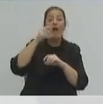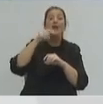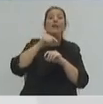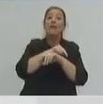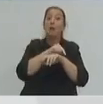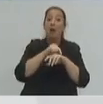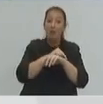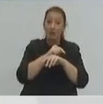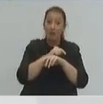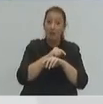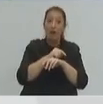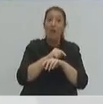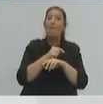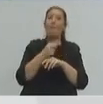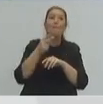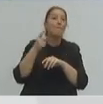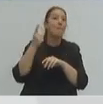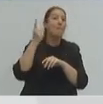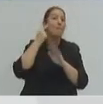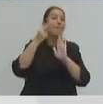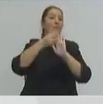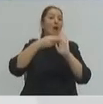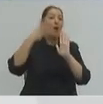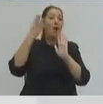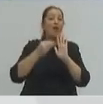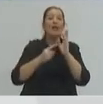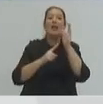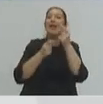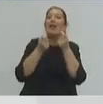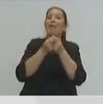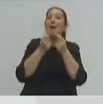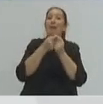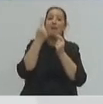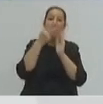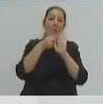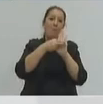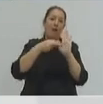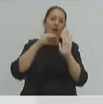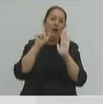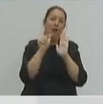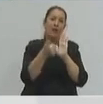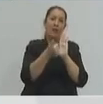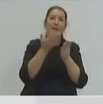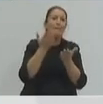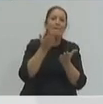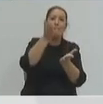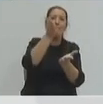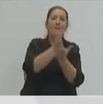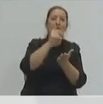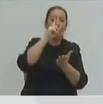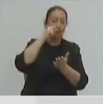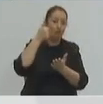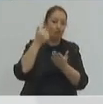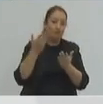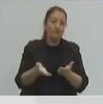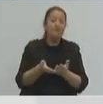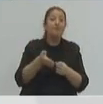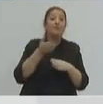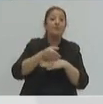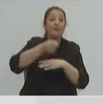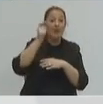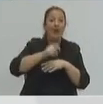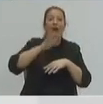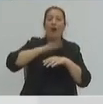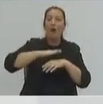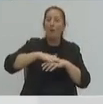döneminde marka olan İstanbul Büyükşehir Belediyesi'nin bir marka değeri, Mezarlıklar Müdürlüğü. Gerçekten